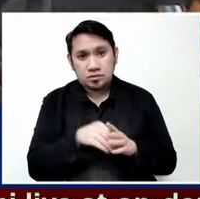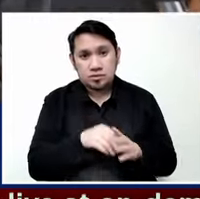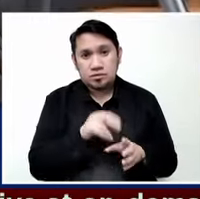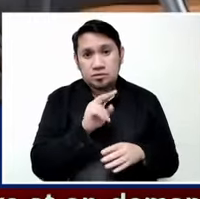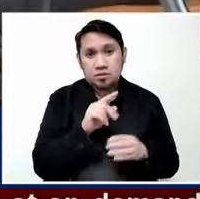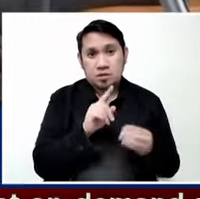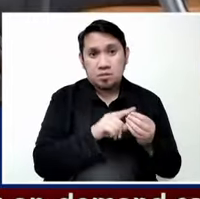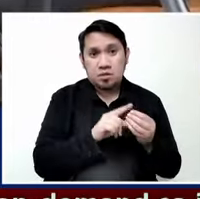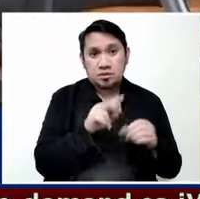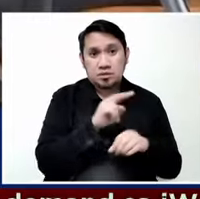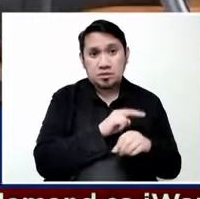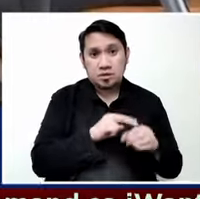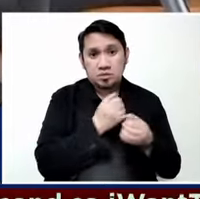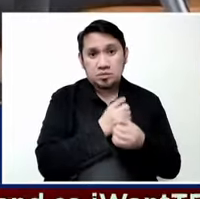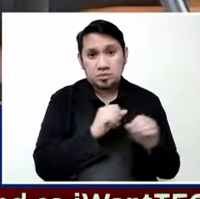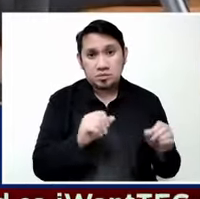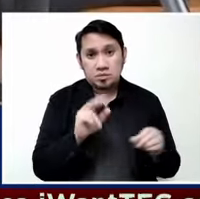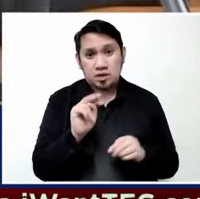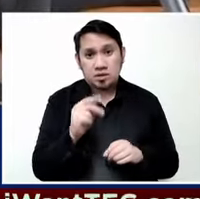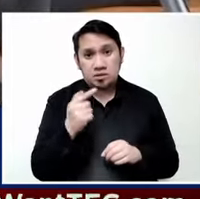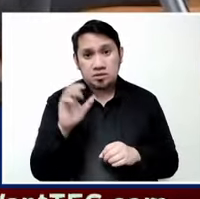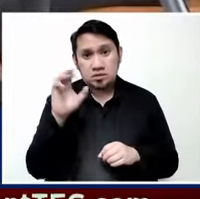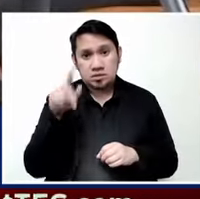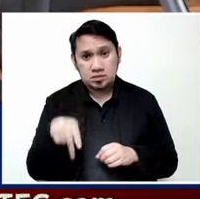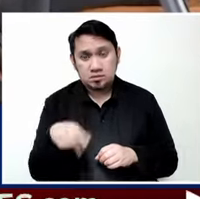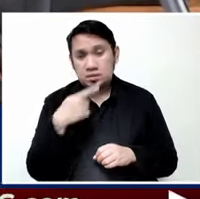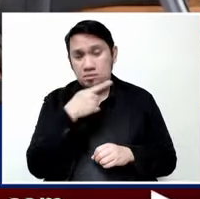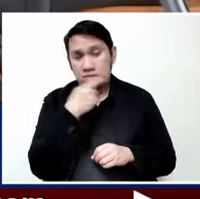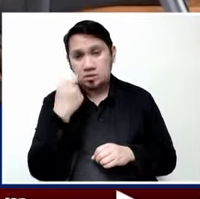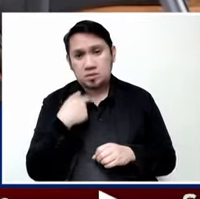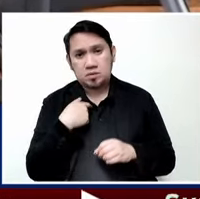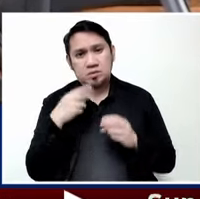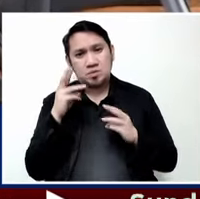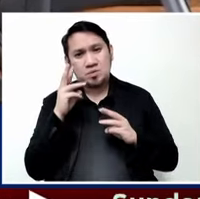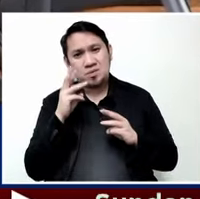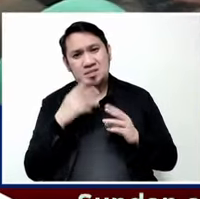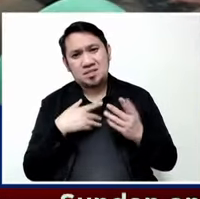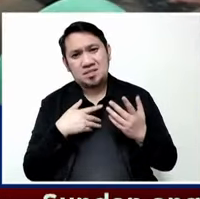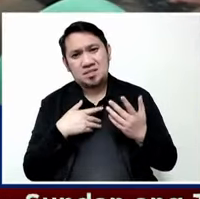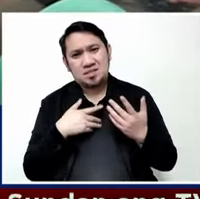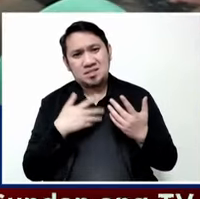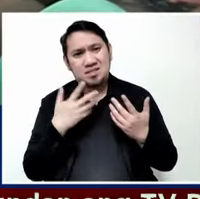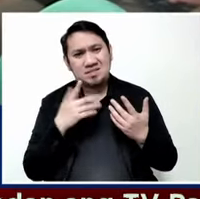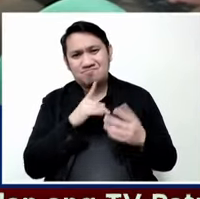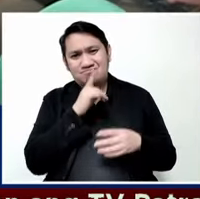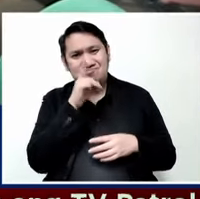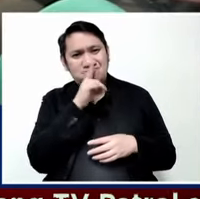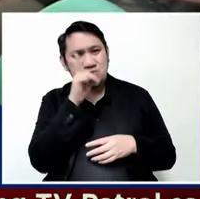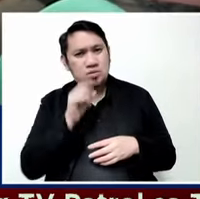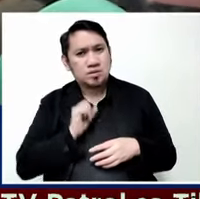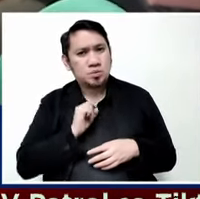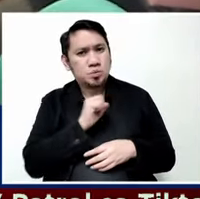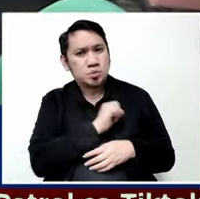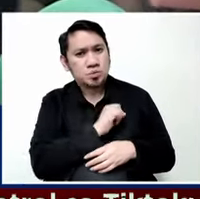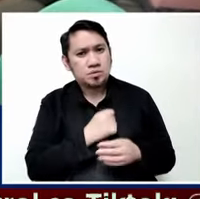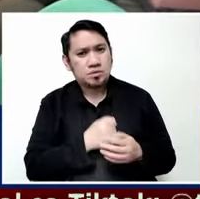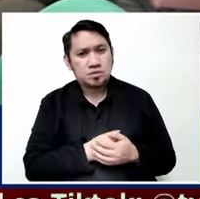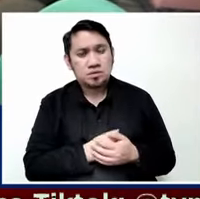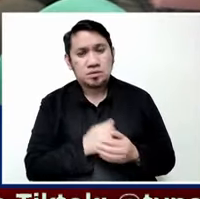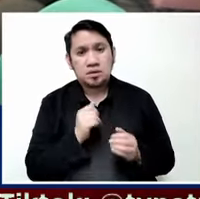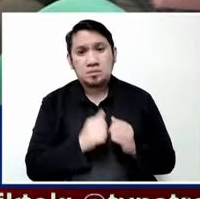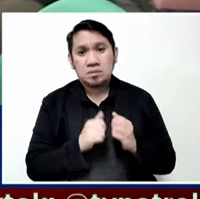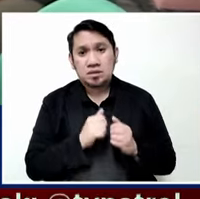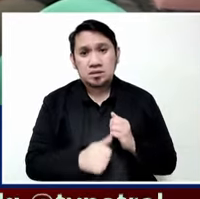security sa NGCP operations na ikinairita ng mga senador. So 30-30, so minority pa rin